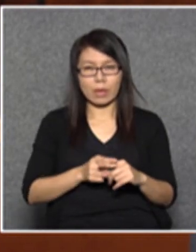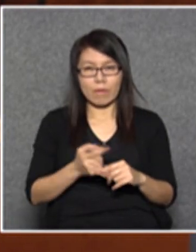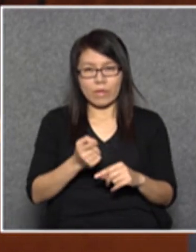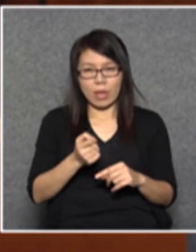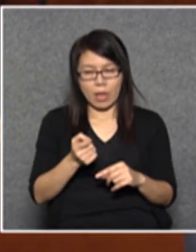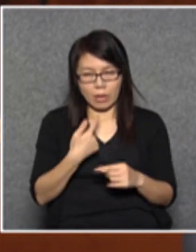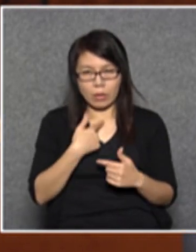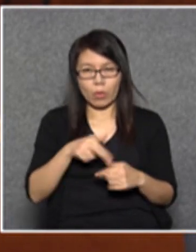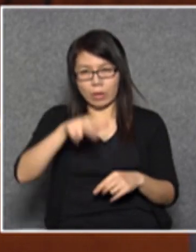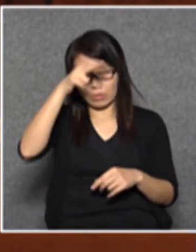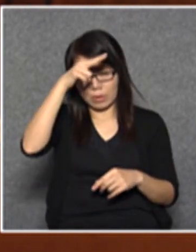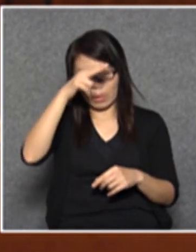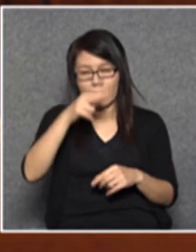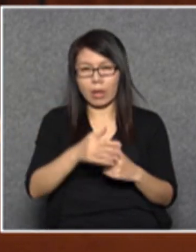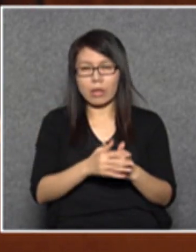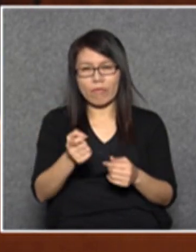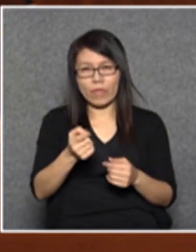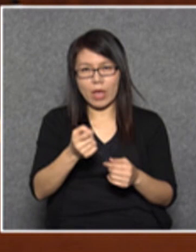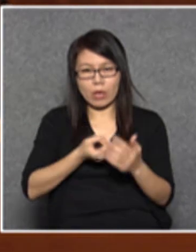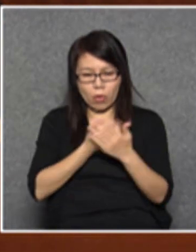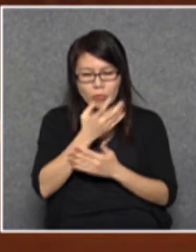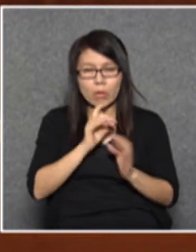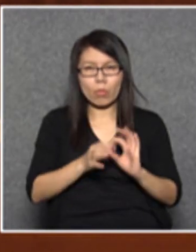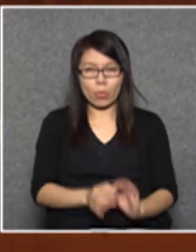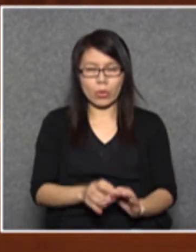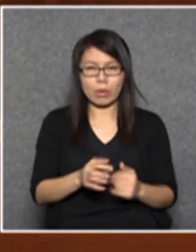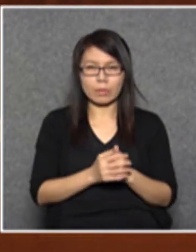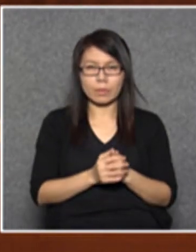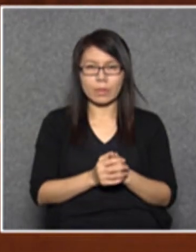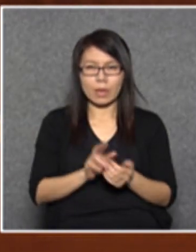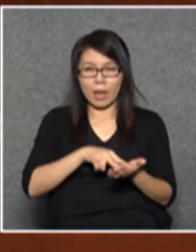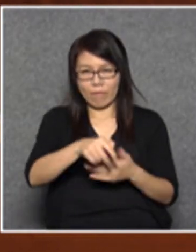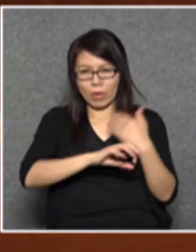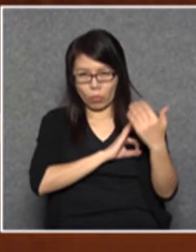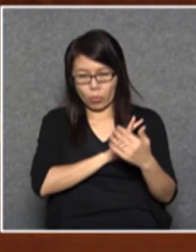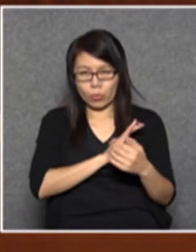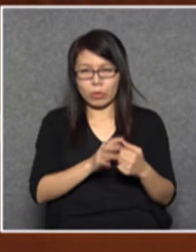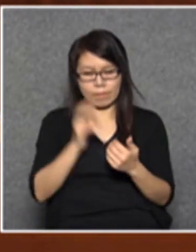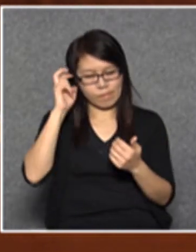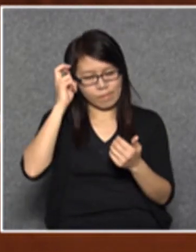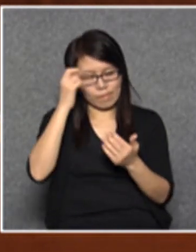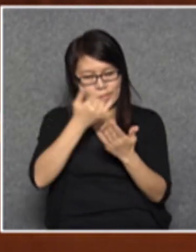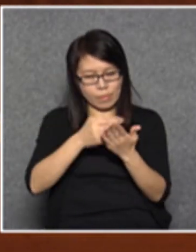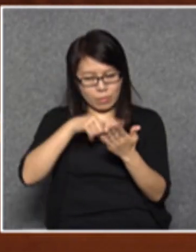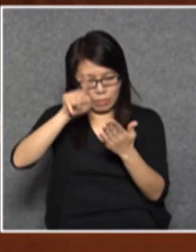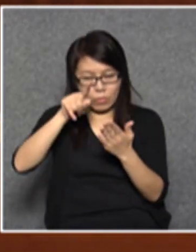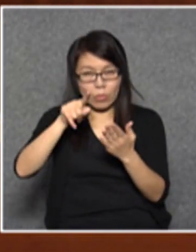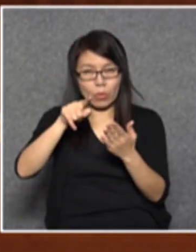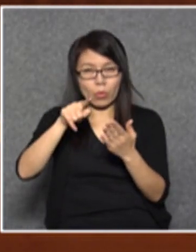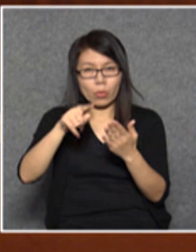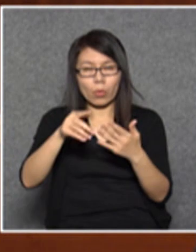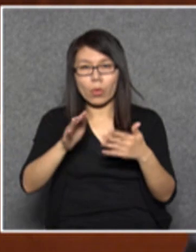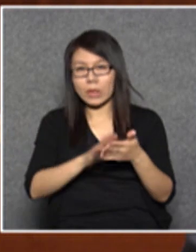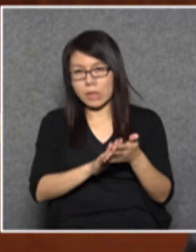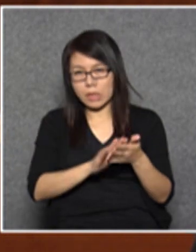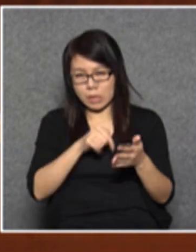為行政機關提出一些需要立法會審議和通過的一些事項，亦都